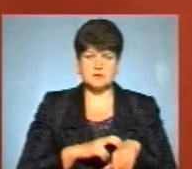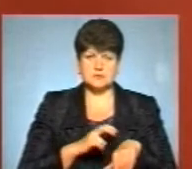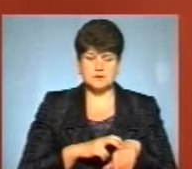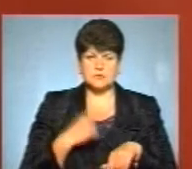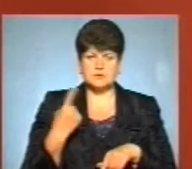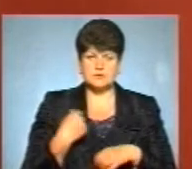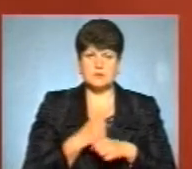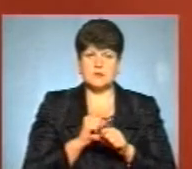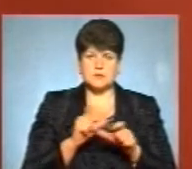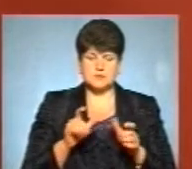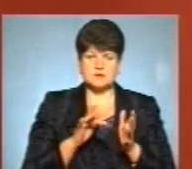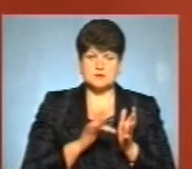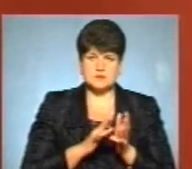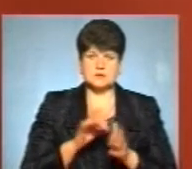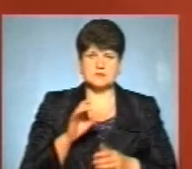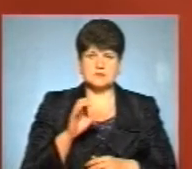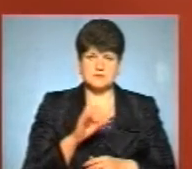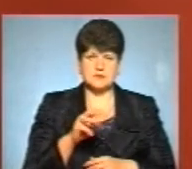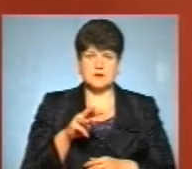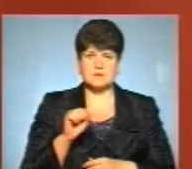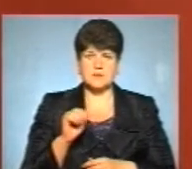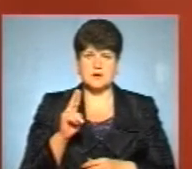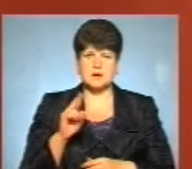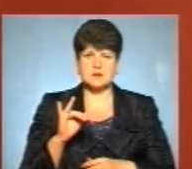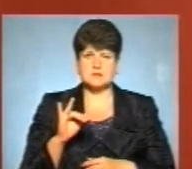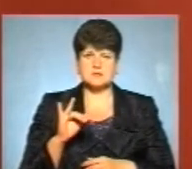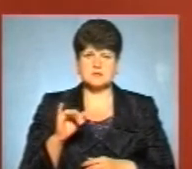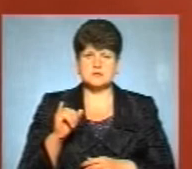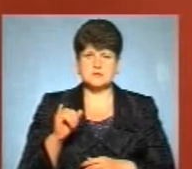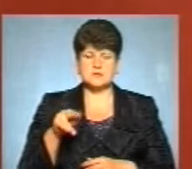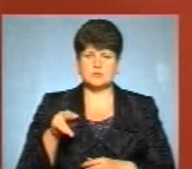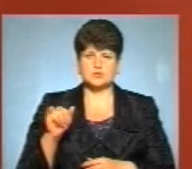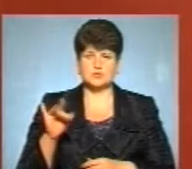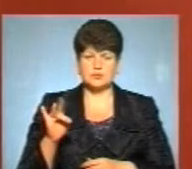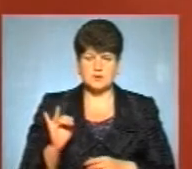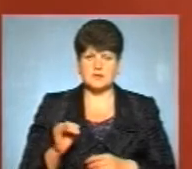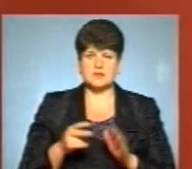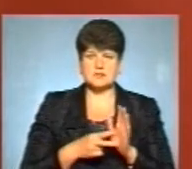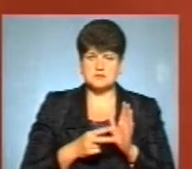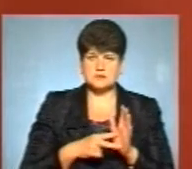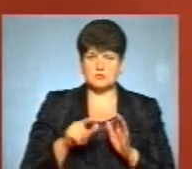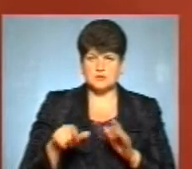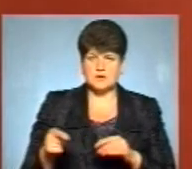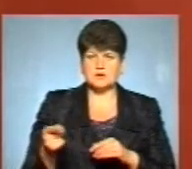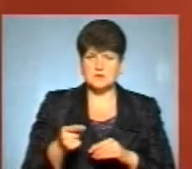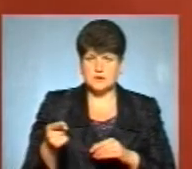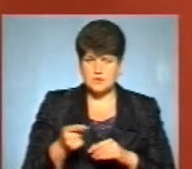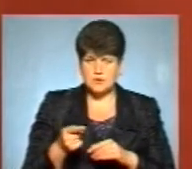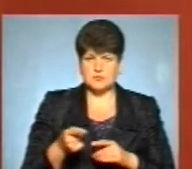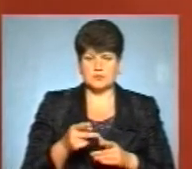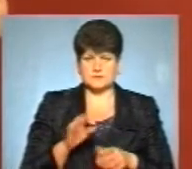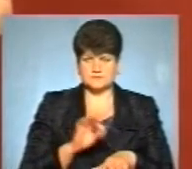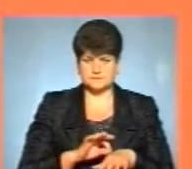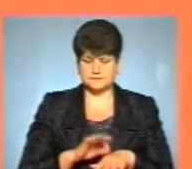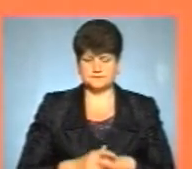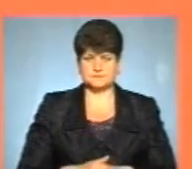обласного лабораторного центру Світлана Масіпура. Серед інфікованих – 7 жителів обласного центру. Дивимося коментар, потім